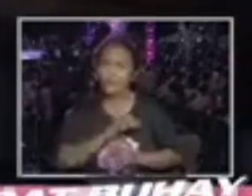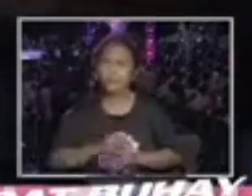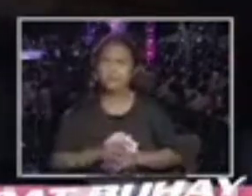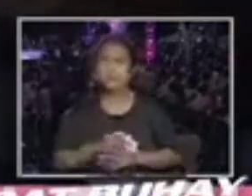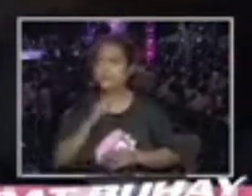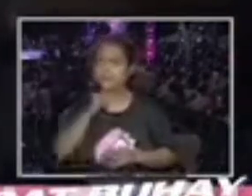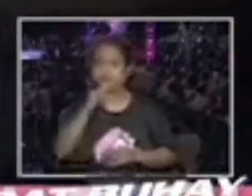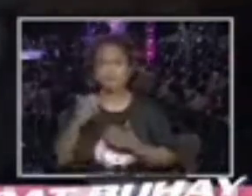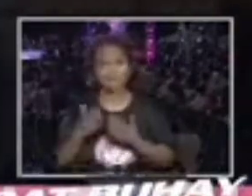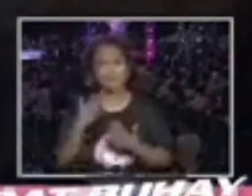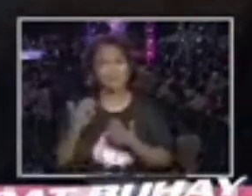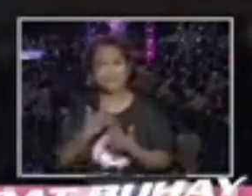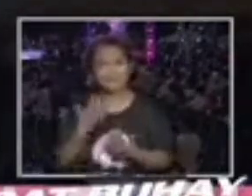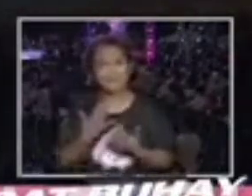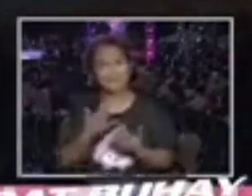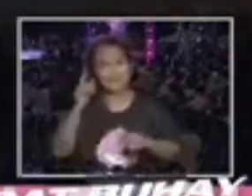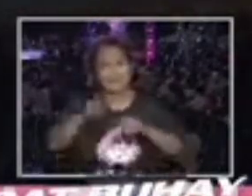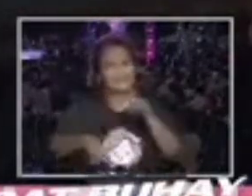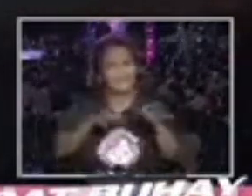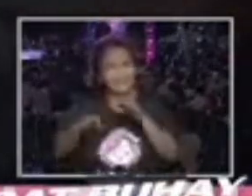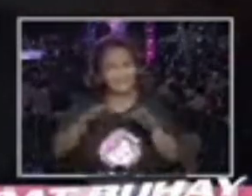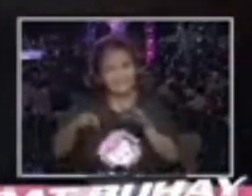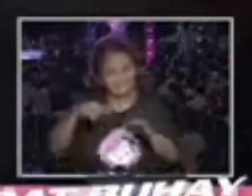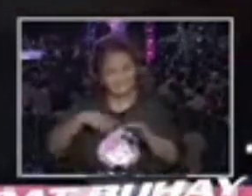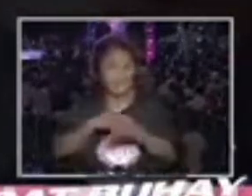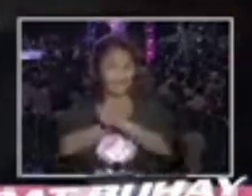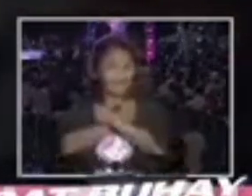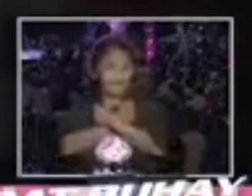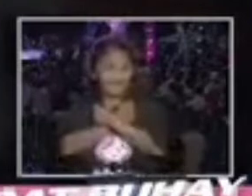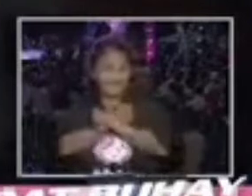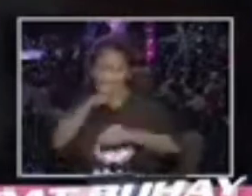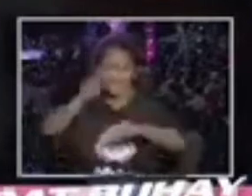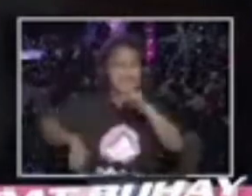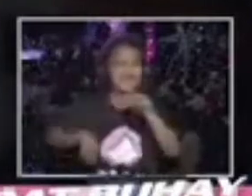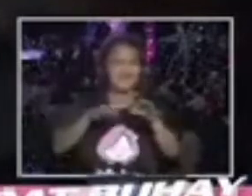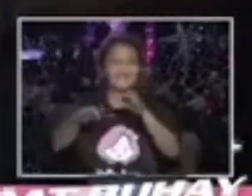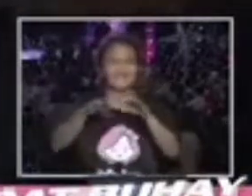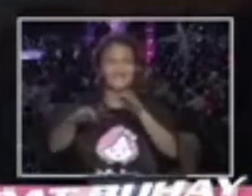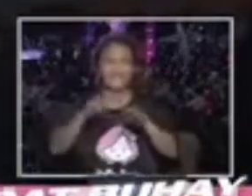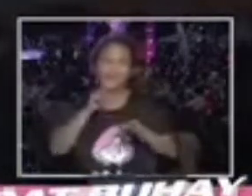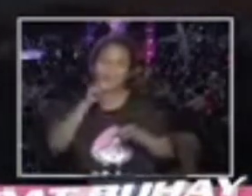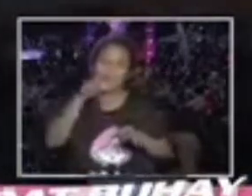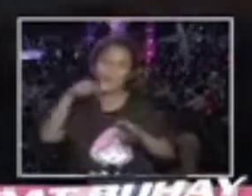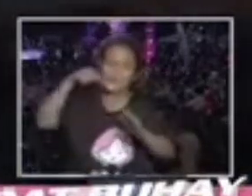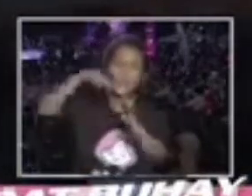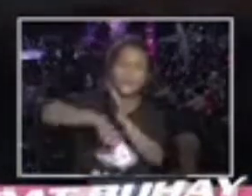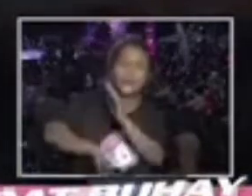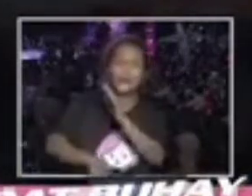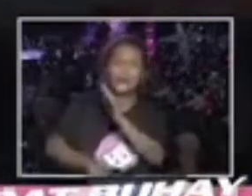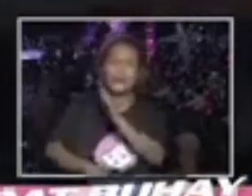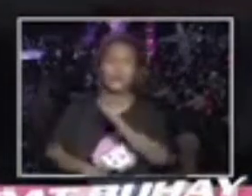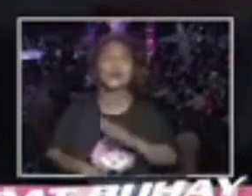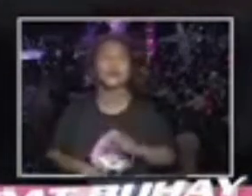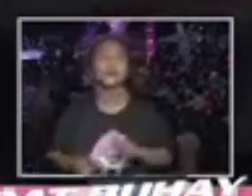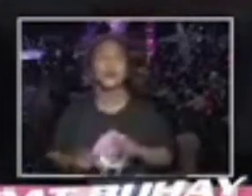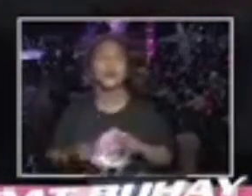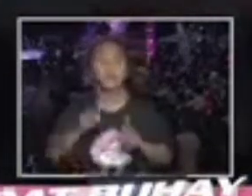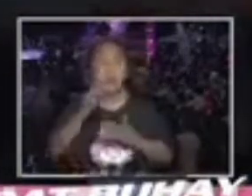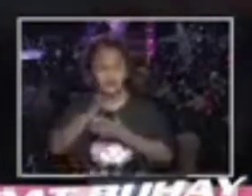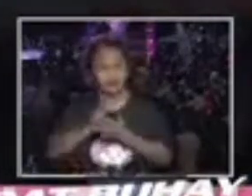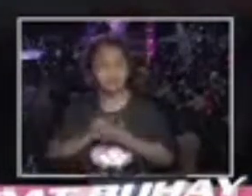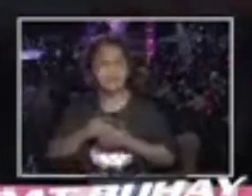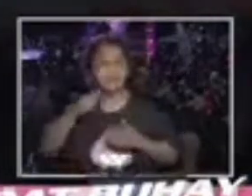Hindi madaling ipaliwanag ang pag-ibig na ito. Paminsan pa nga, tinatawag na